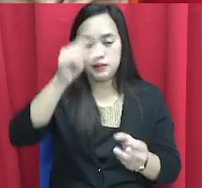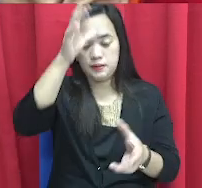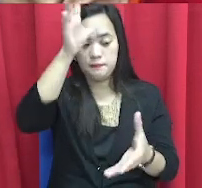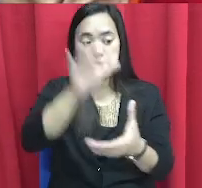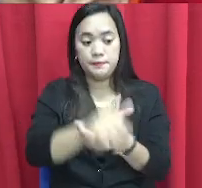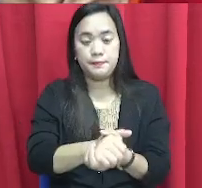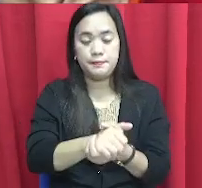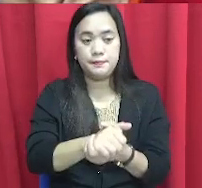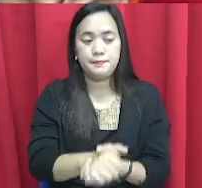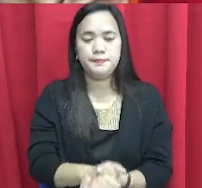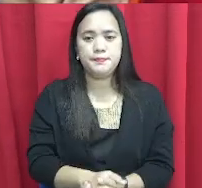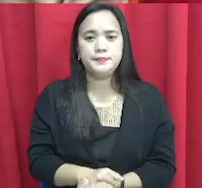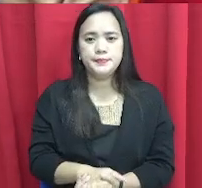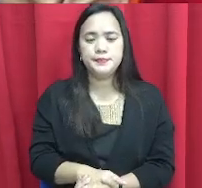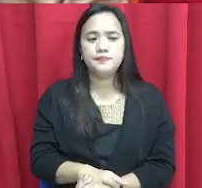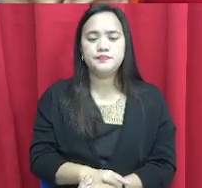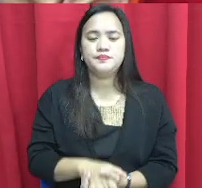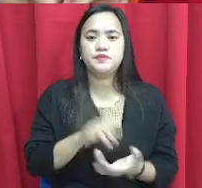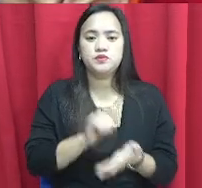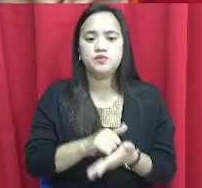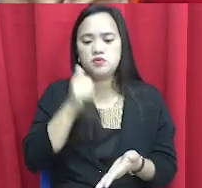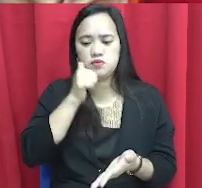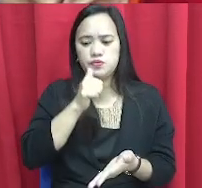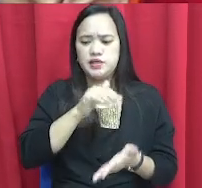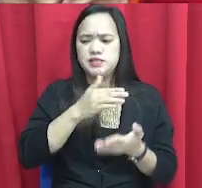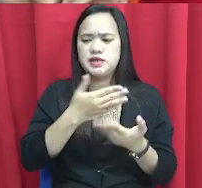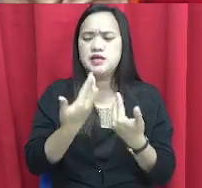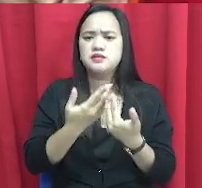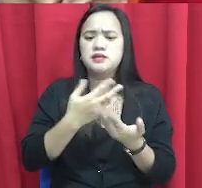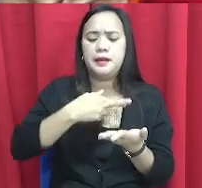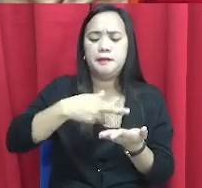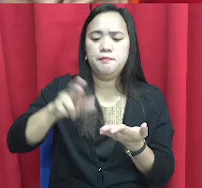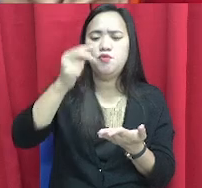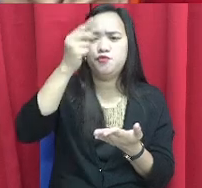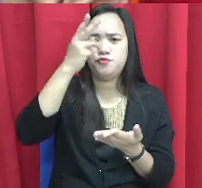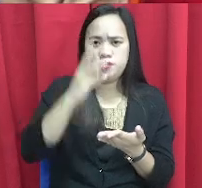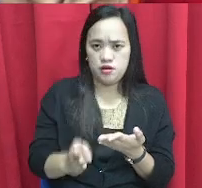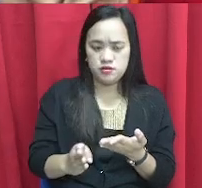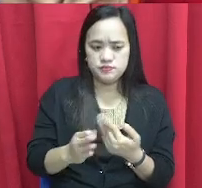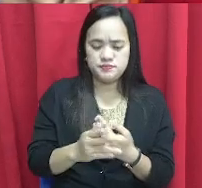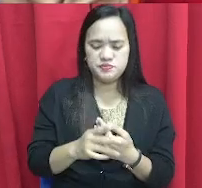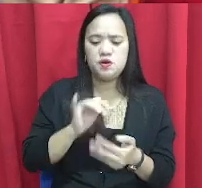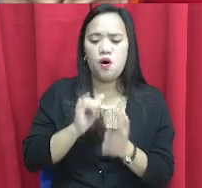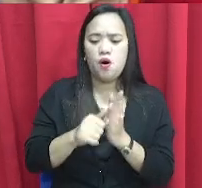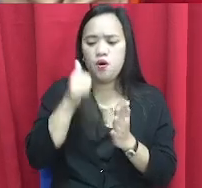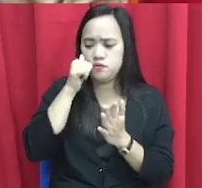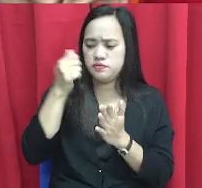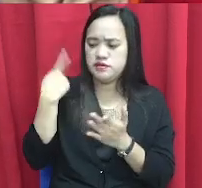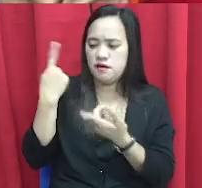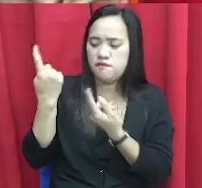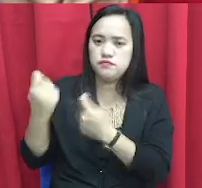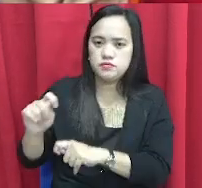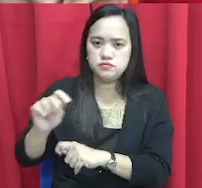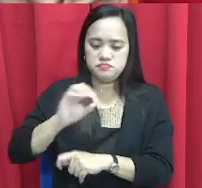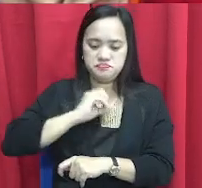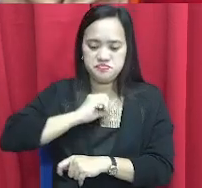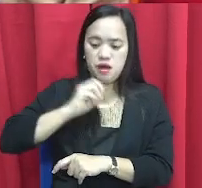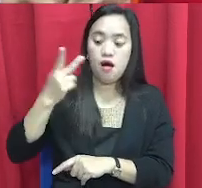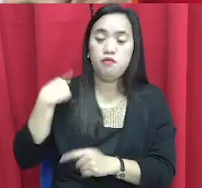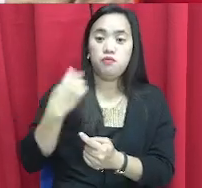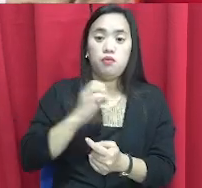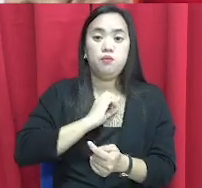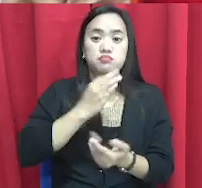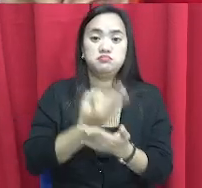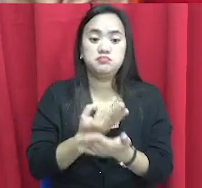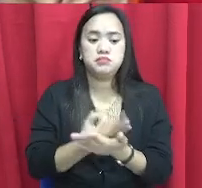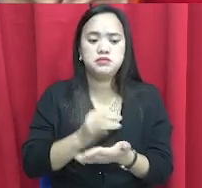kapatid na tinatanggal sa eksena ang Diyos mas Nagtitiwala sa kanyang sarili may pera lang parang kaya niya ng